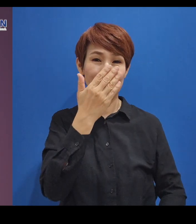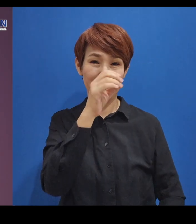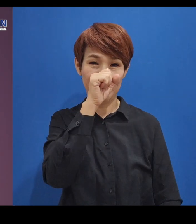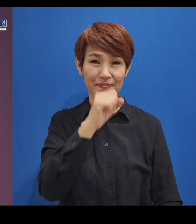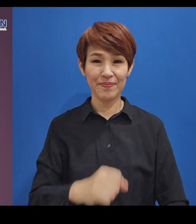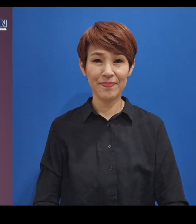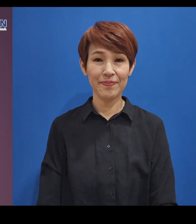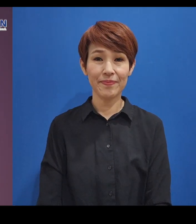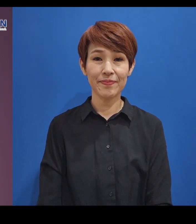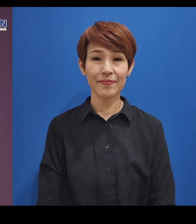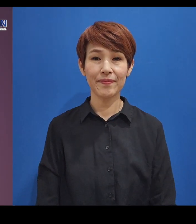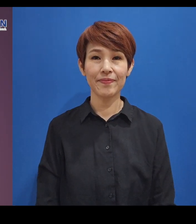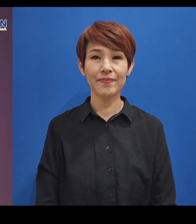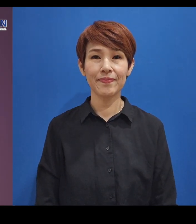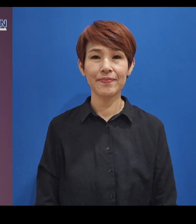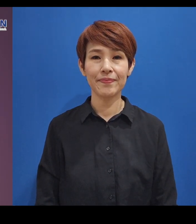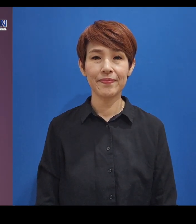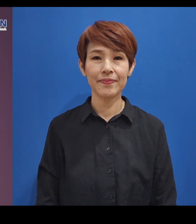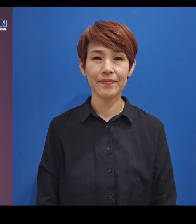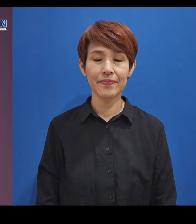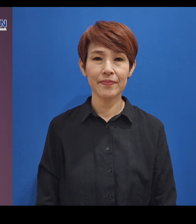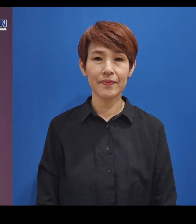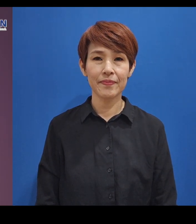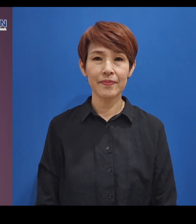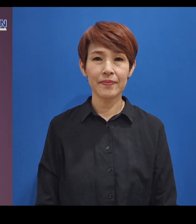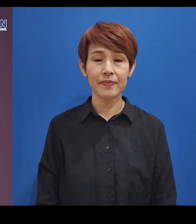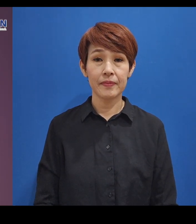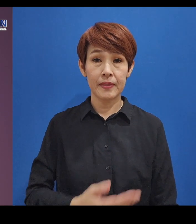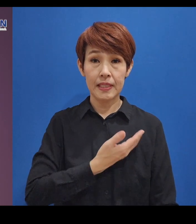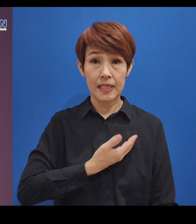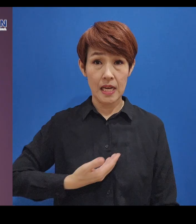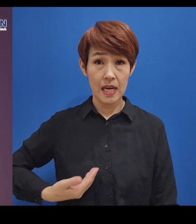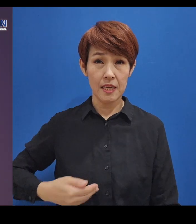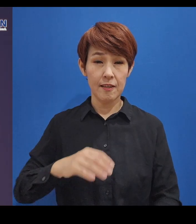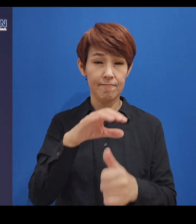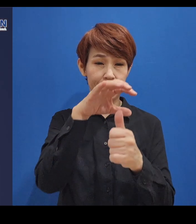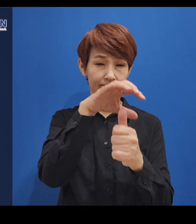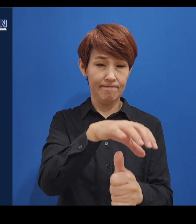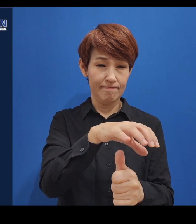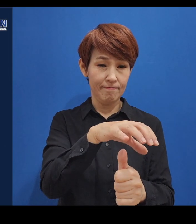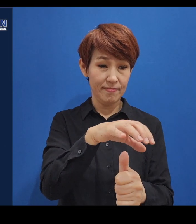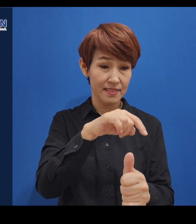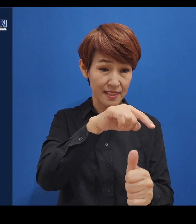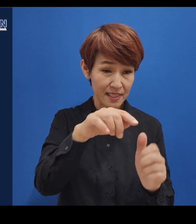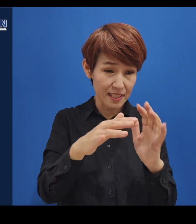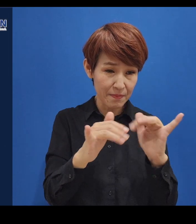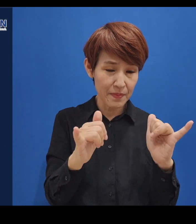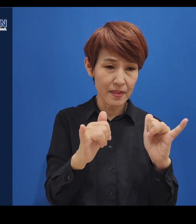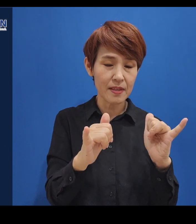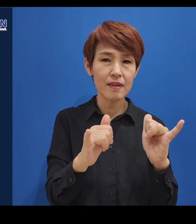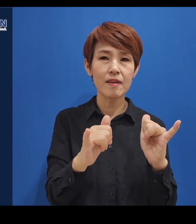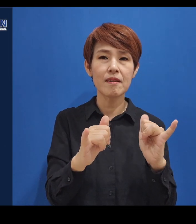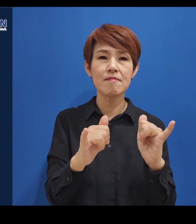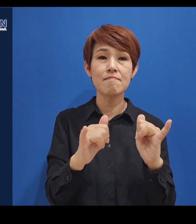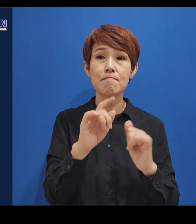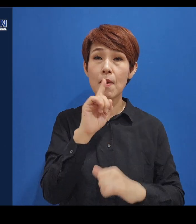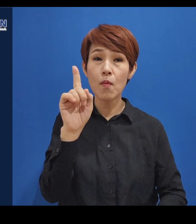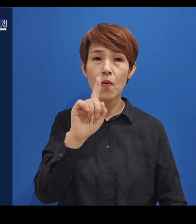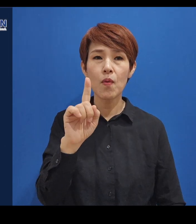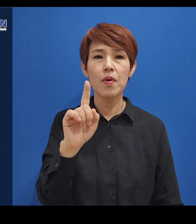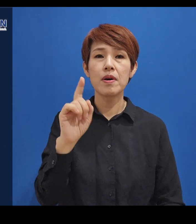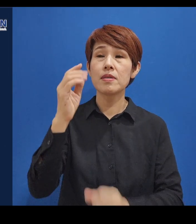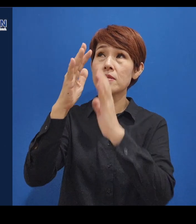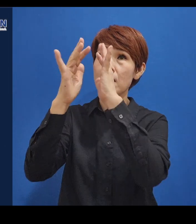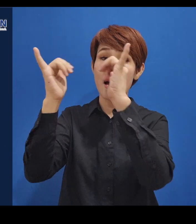좋겠습니다. 그렇게 또다시 묶여있는 사도들이 공회 앞에 뭐라고 고백했는지 보시죠.